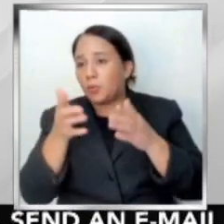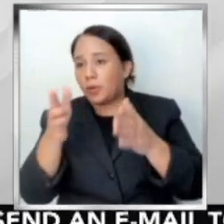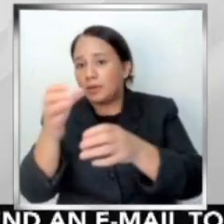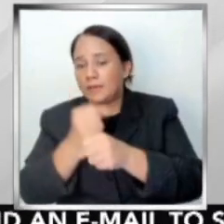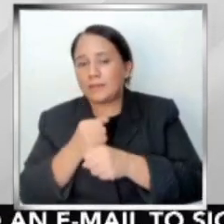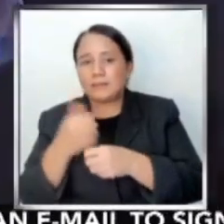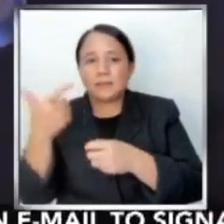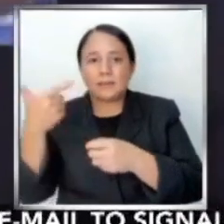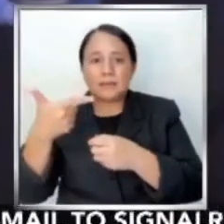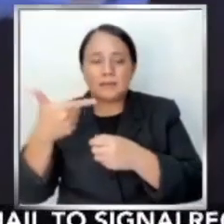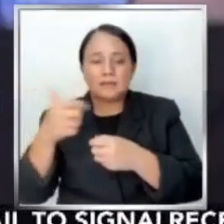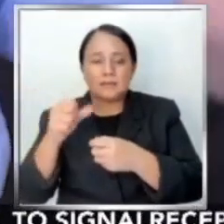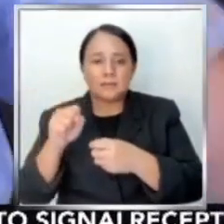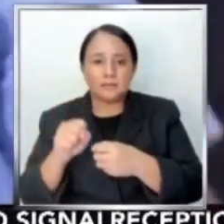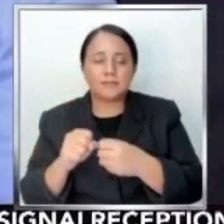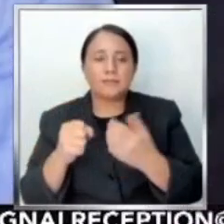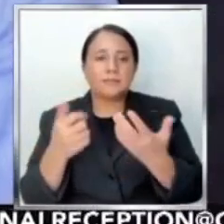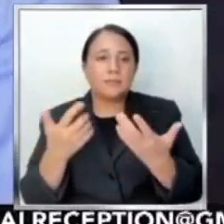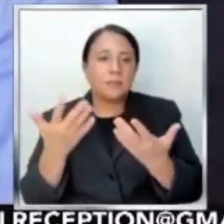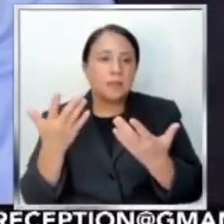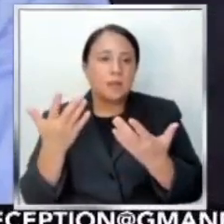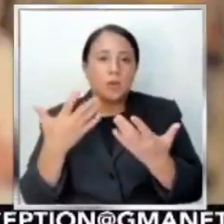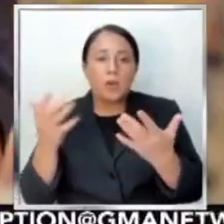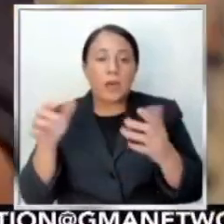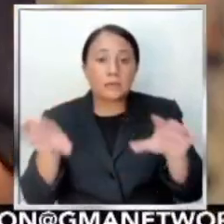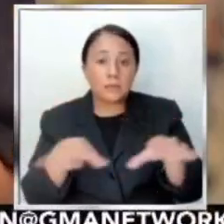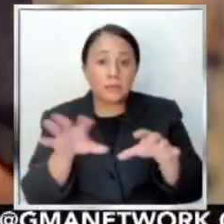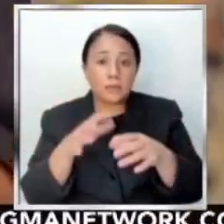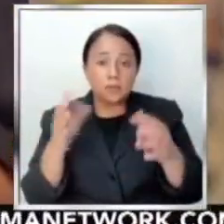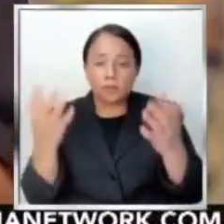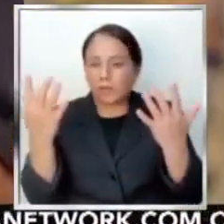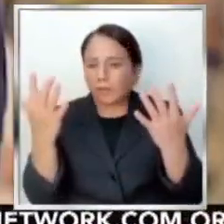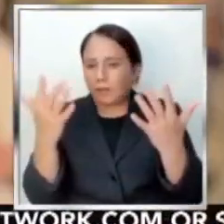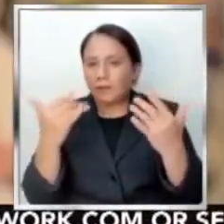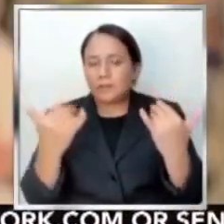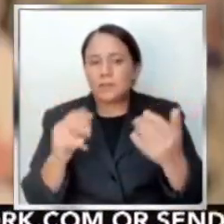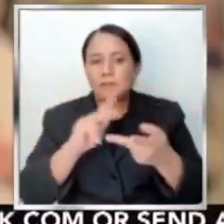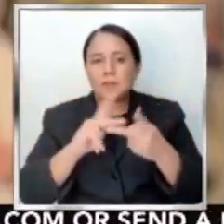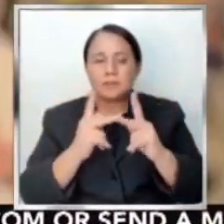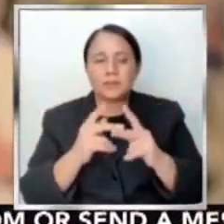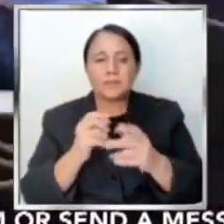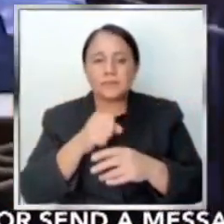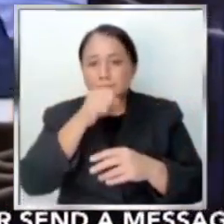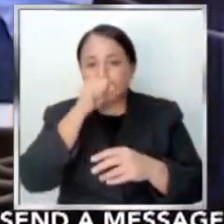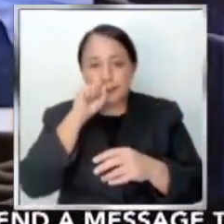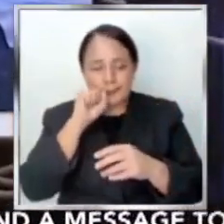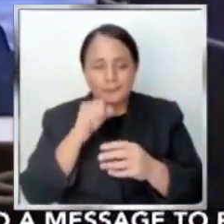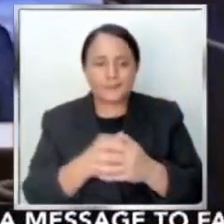Walang aktibidad ngayong araw si Lacson at ang katandem niyang si Senate President Tito Soto.